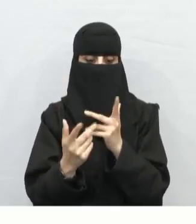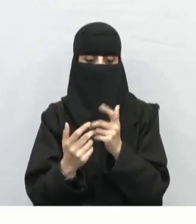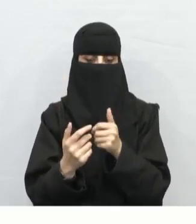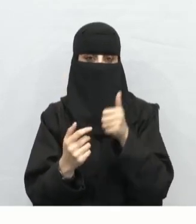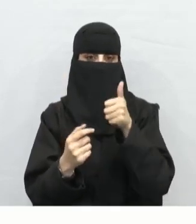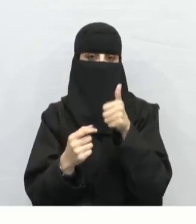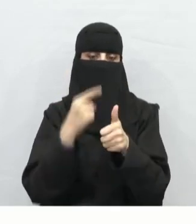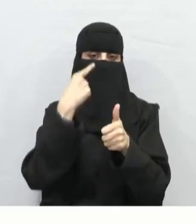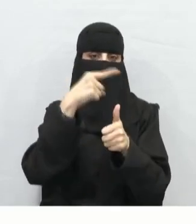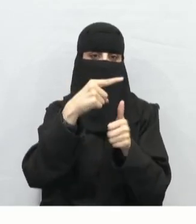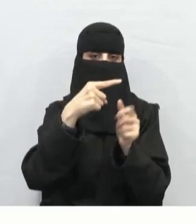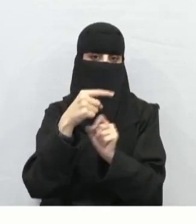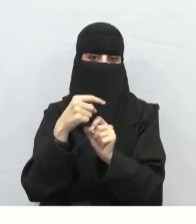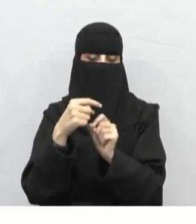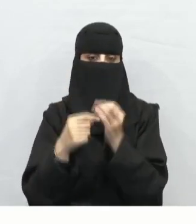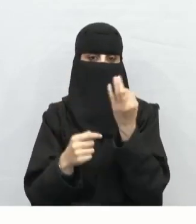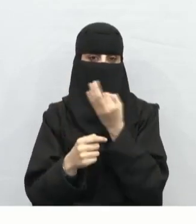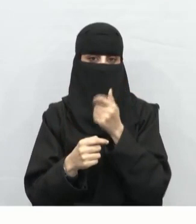احسنتم احسنتم